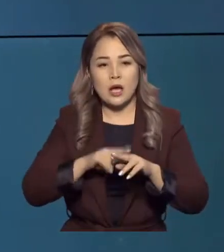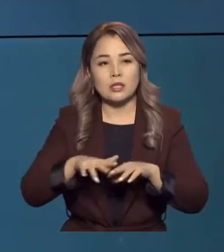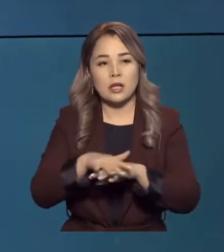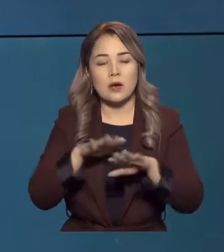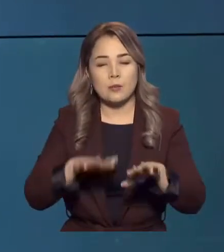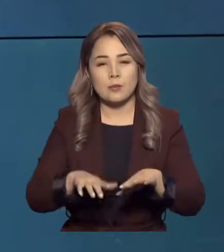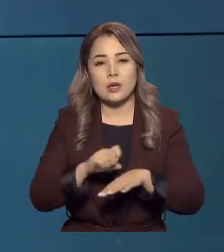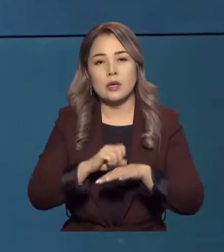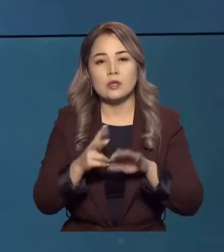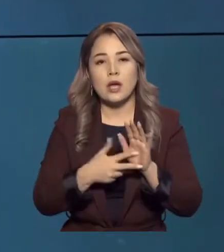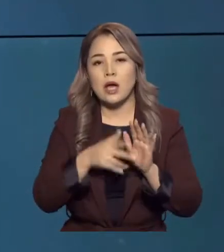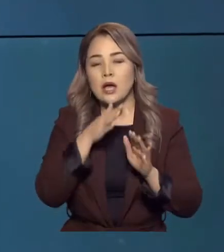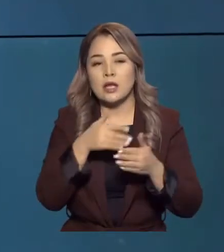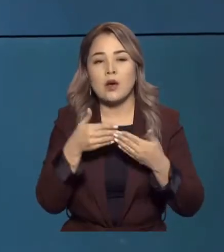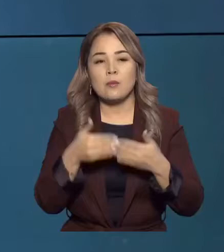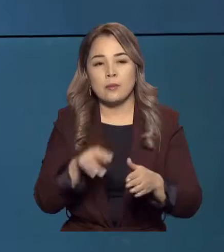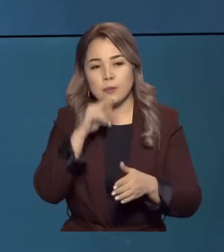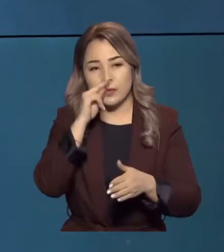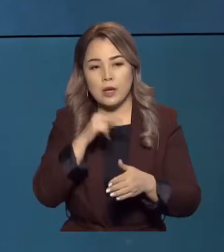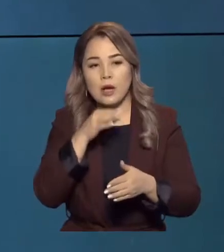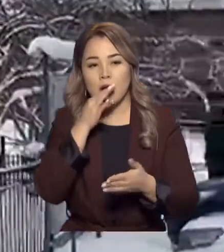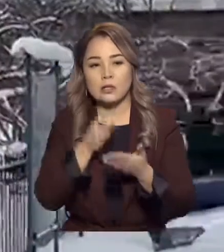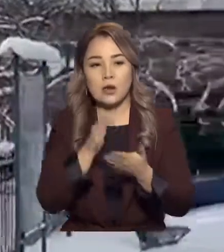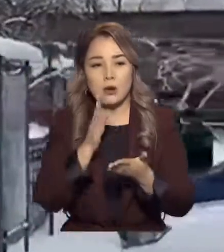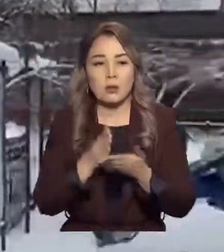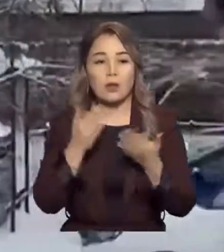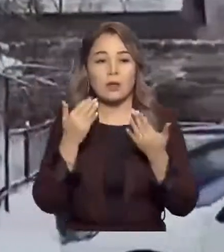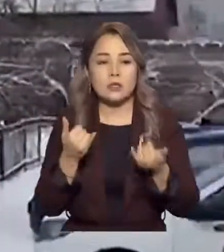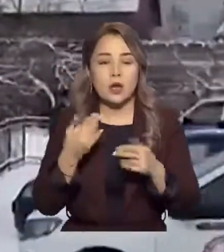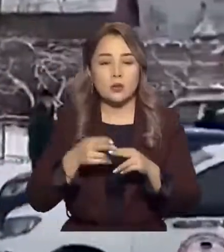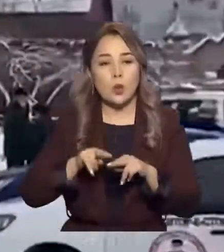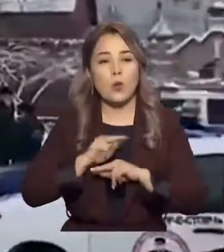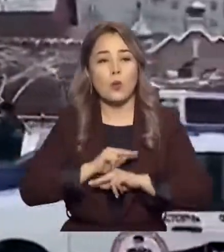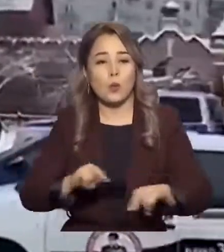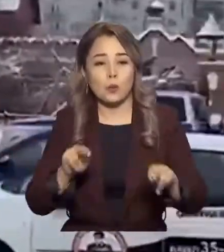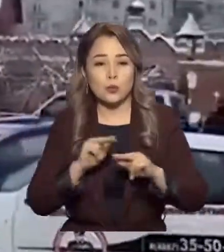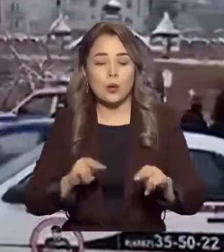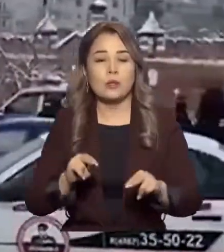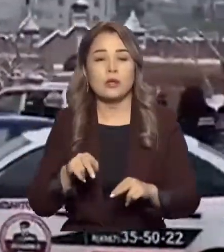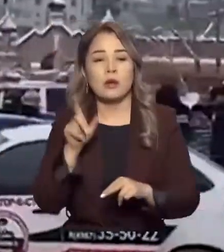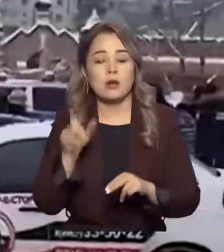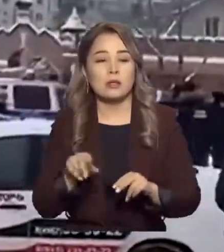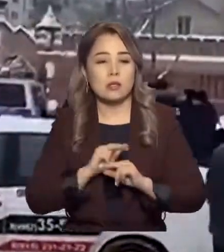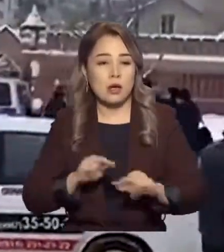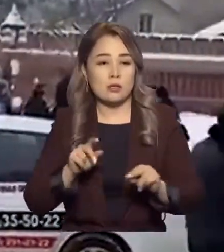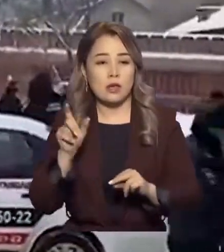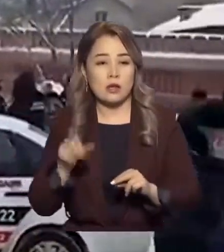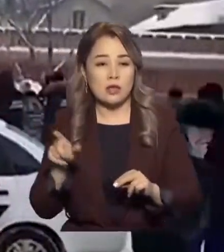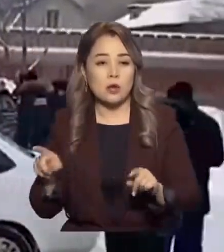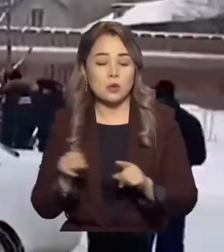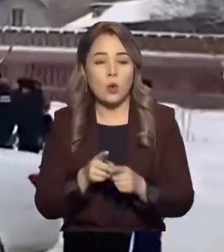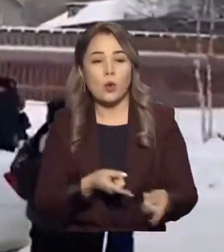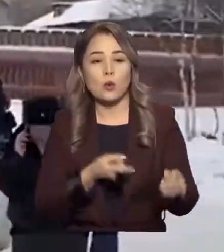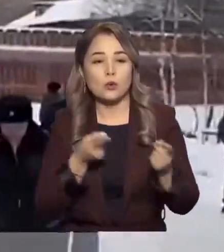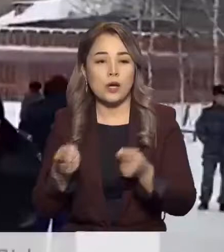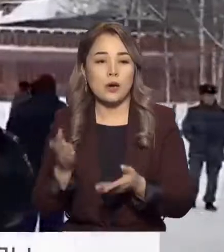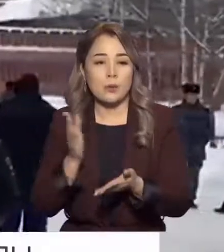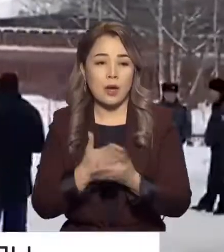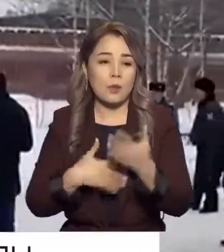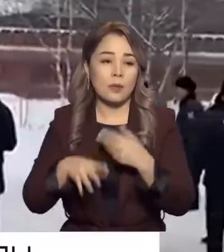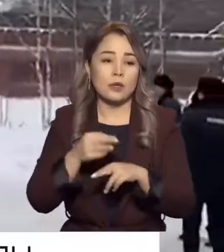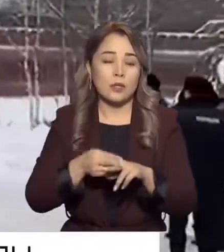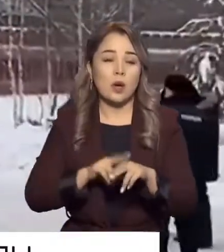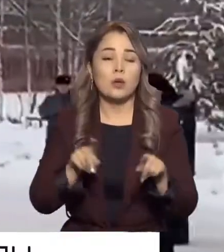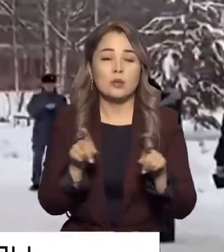гимназияның 18 жасар түлегі жарды деген болжам бар. Осыған байланысты оқытушылар мен тәлімгерлер қауіпсіз жерге көшірілді. Жергілікті